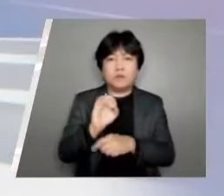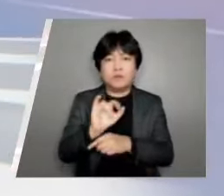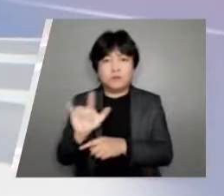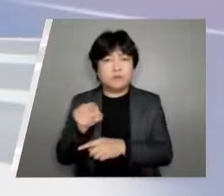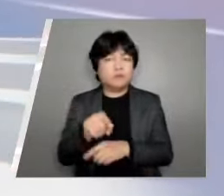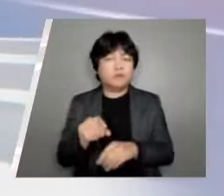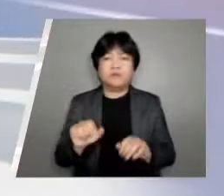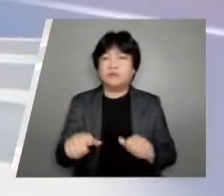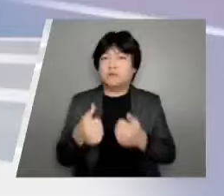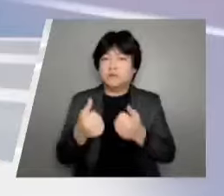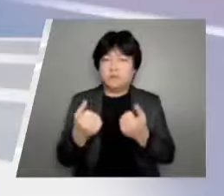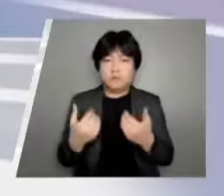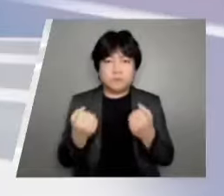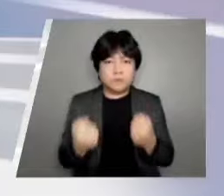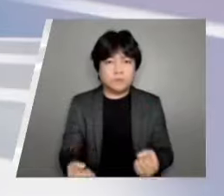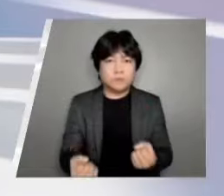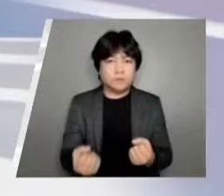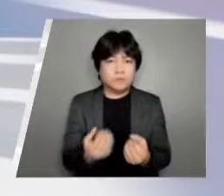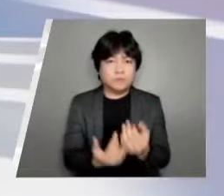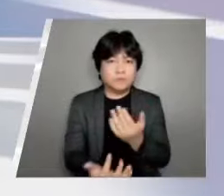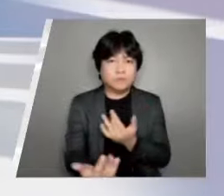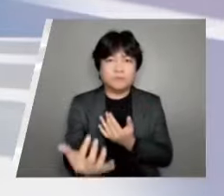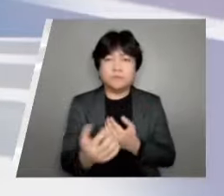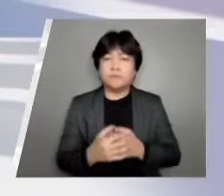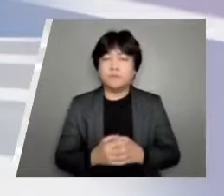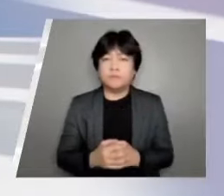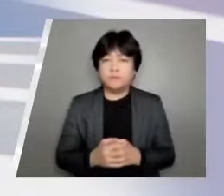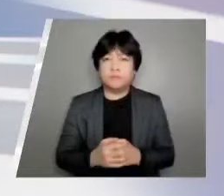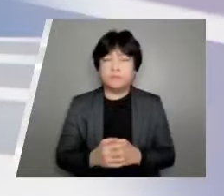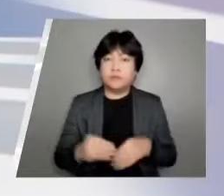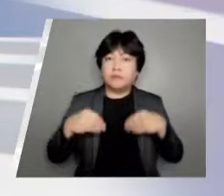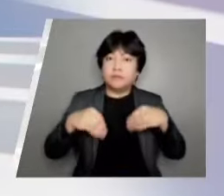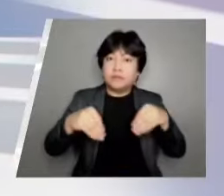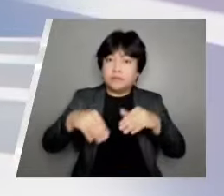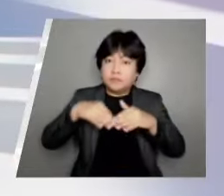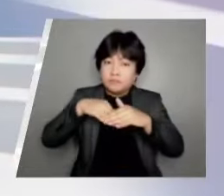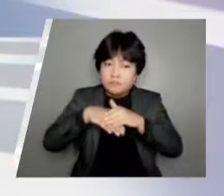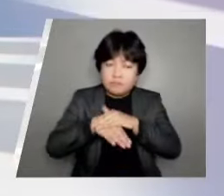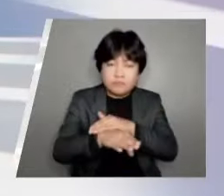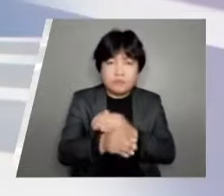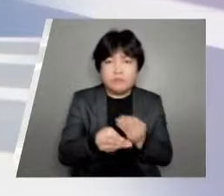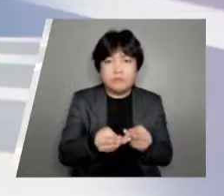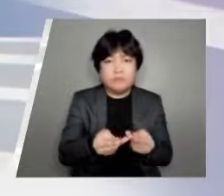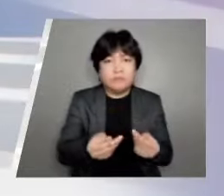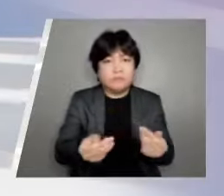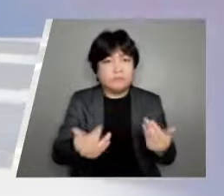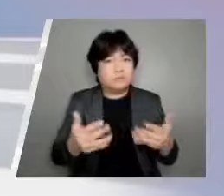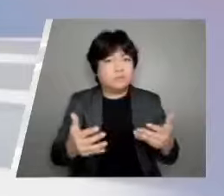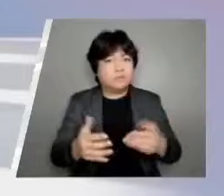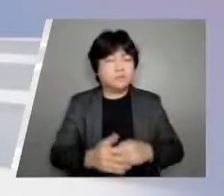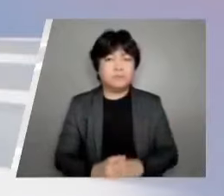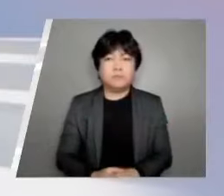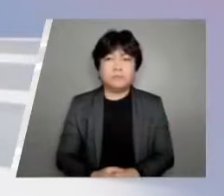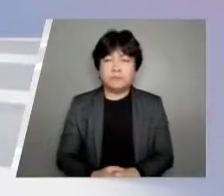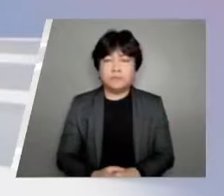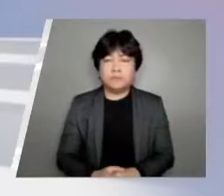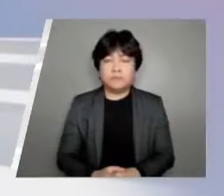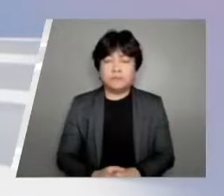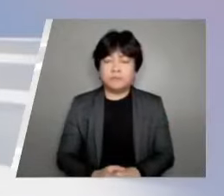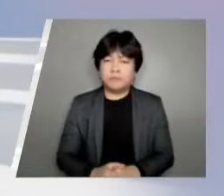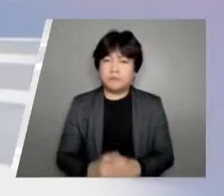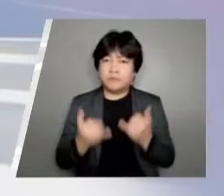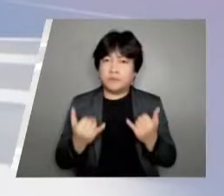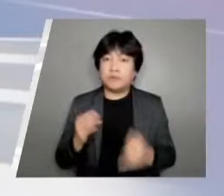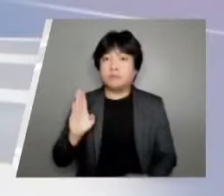natin. Nang pasukin ang loob ng palengke, halos maabo ang mga paninda sa bawat stall. Iniimbestigahan pa ng BFP